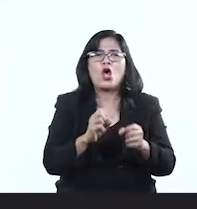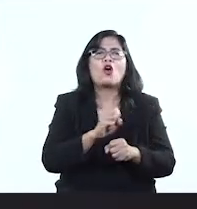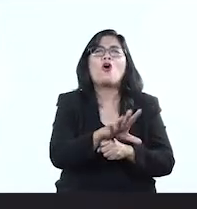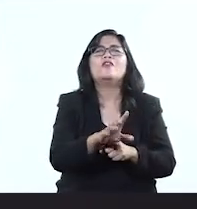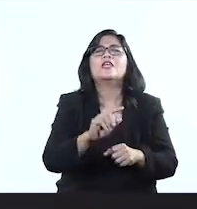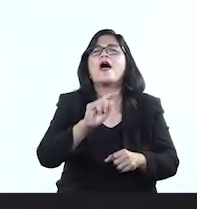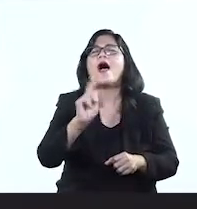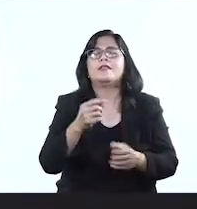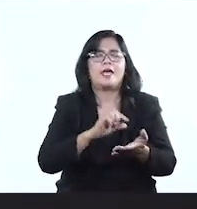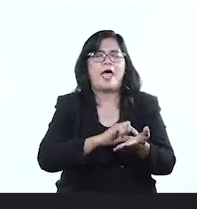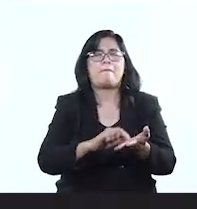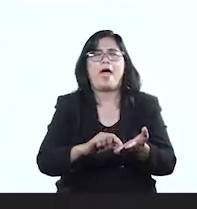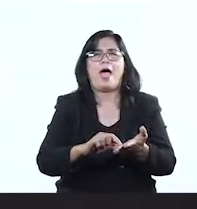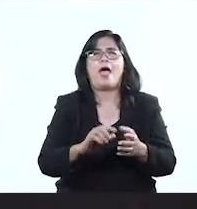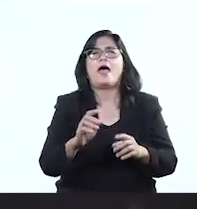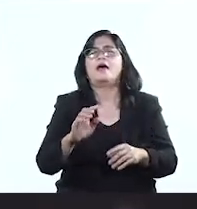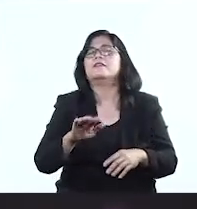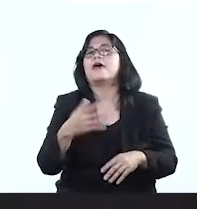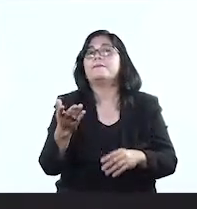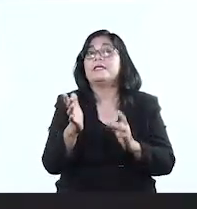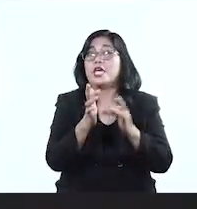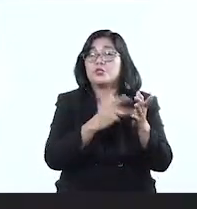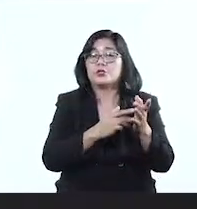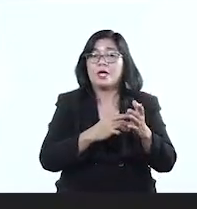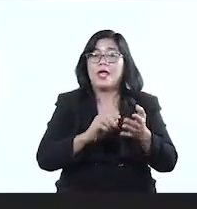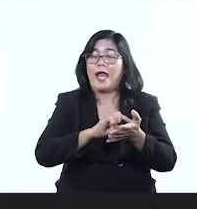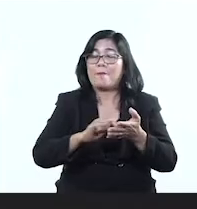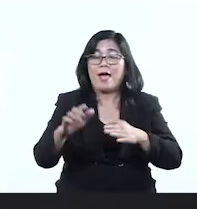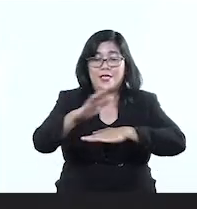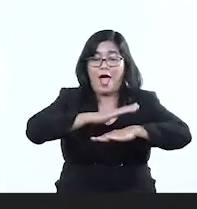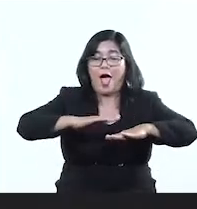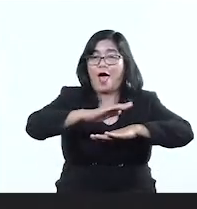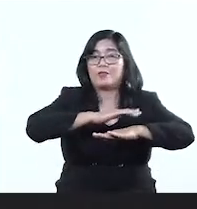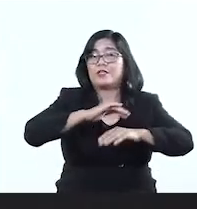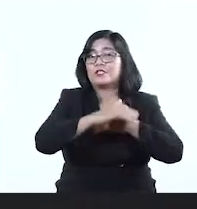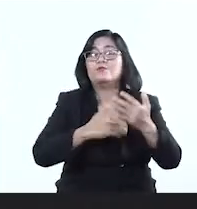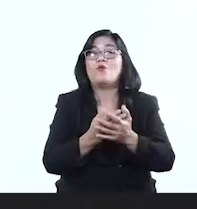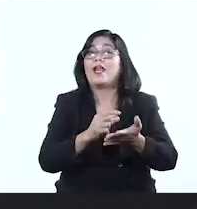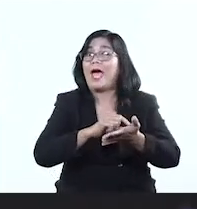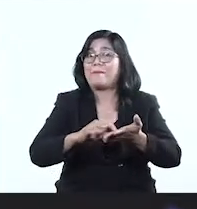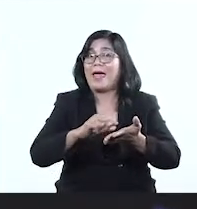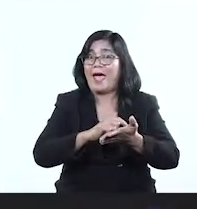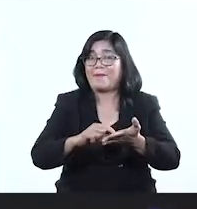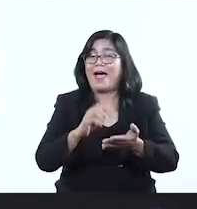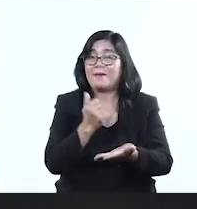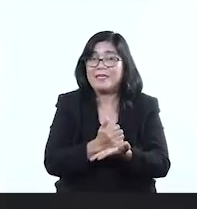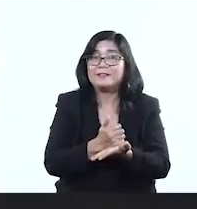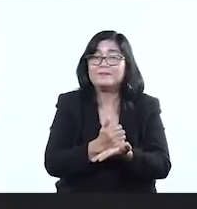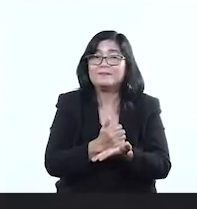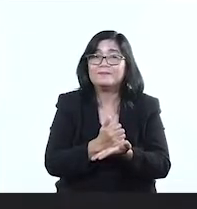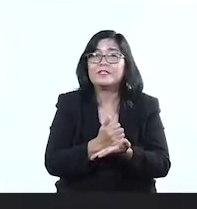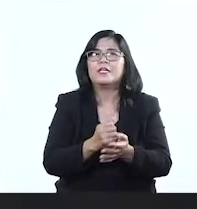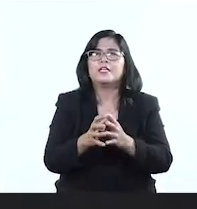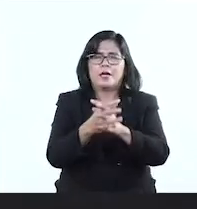nama tapi Yesus nama di atas segala nama Hardi kita berdoa khusus buat saudara yang